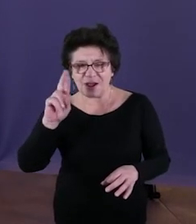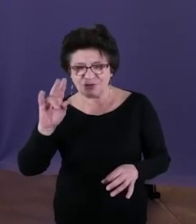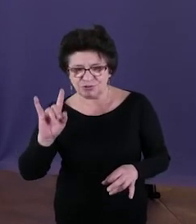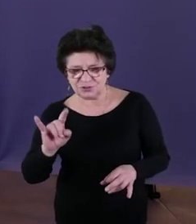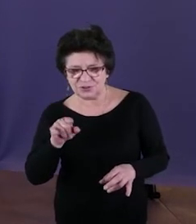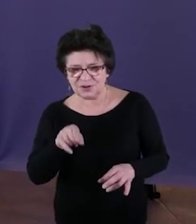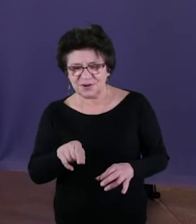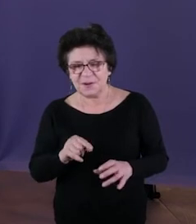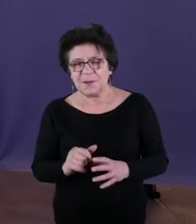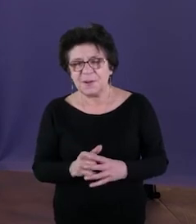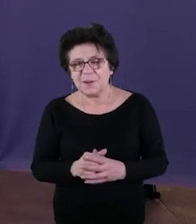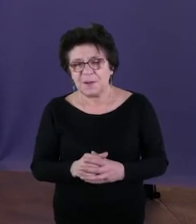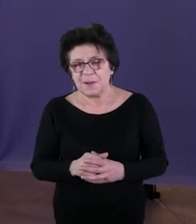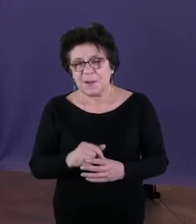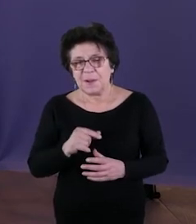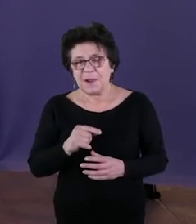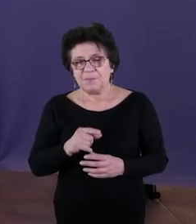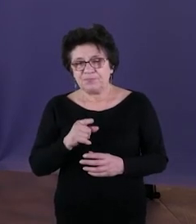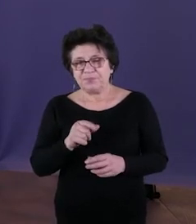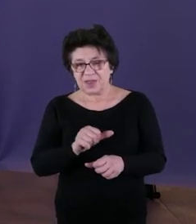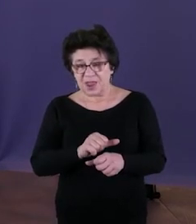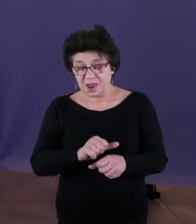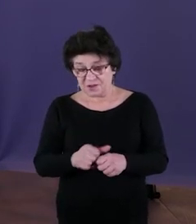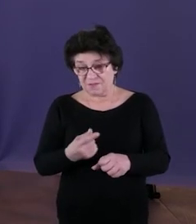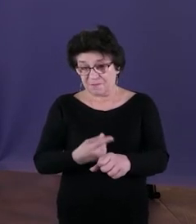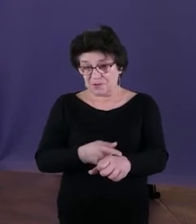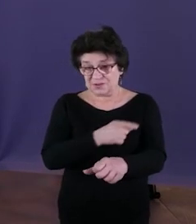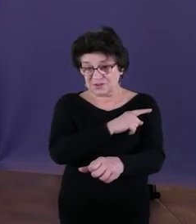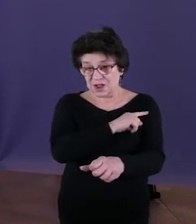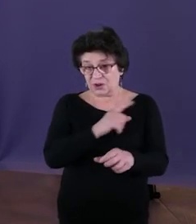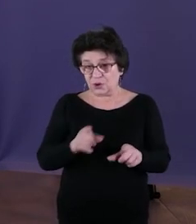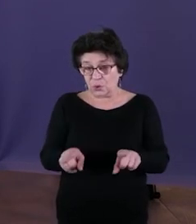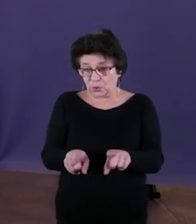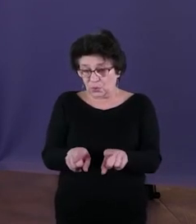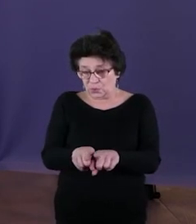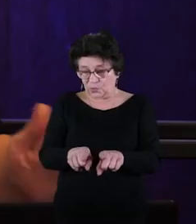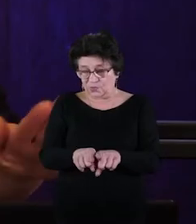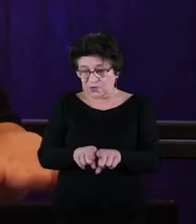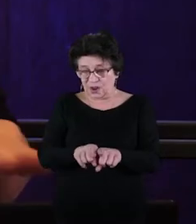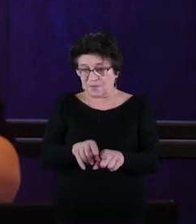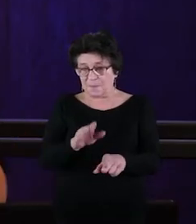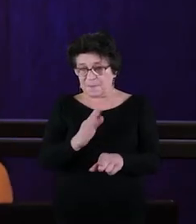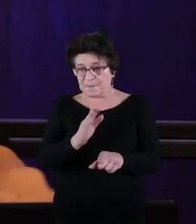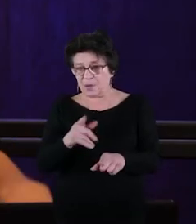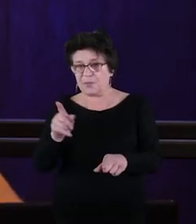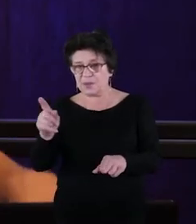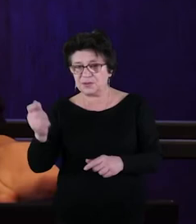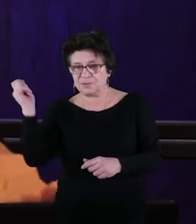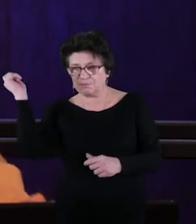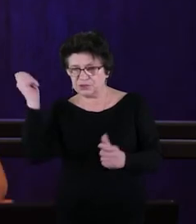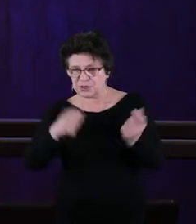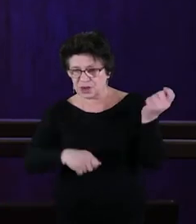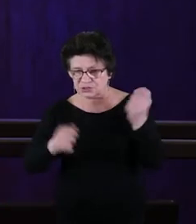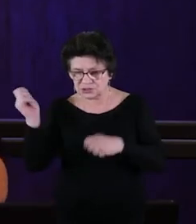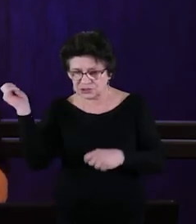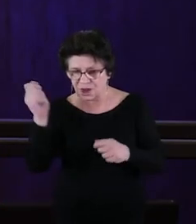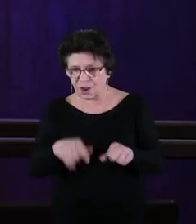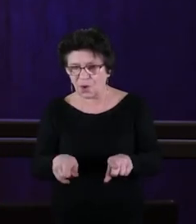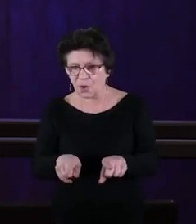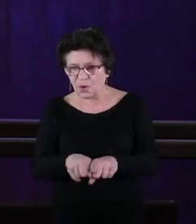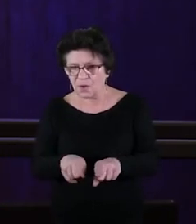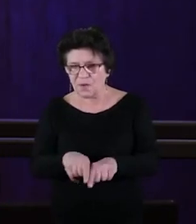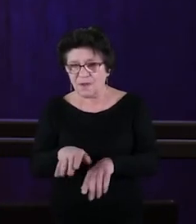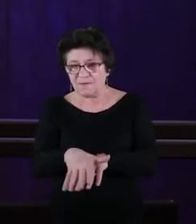zbiorach poznańskich jest to tak dla masonów święta rzecz że jak przyjeżdżają to po prostu dotykają tylko w